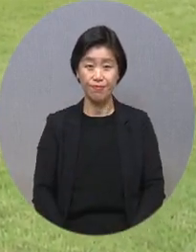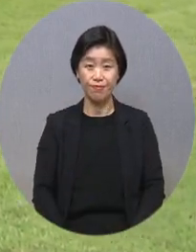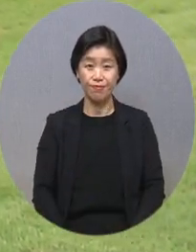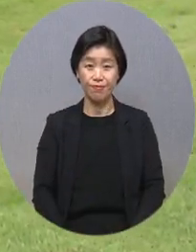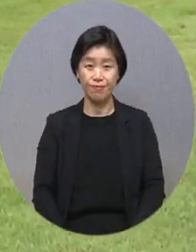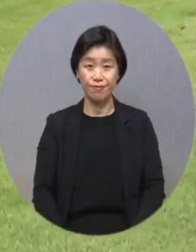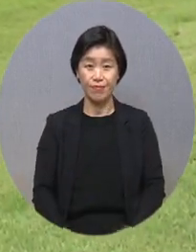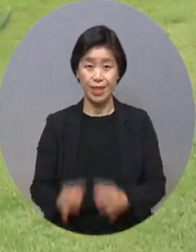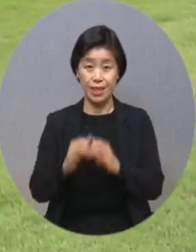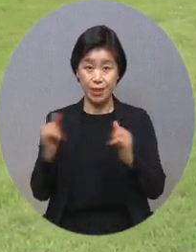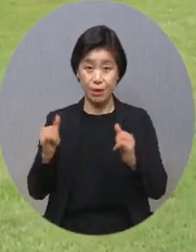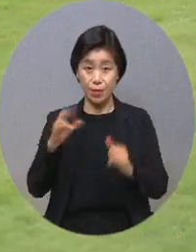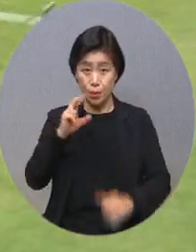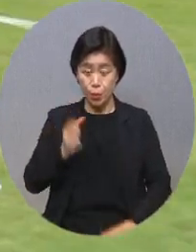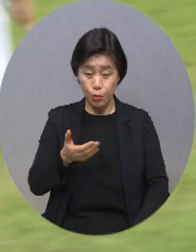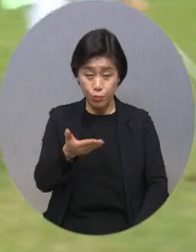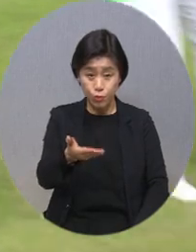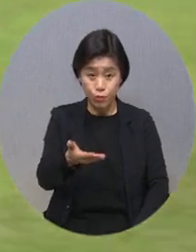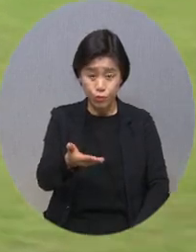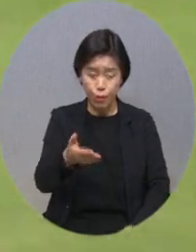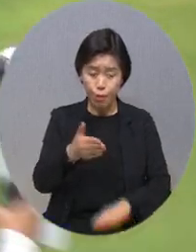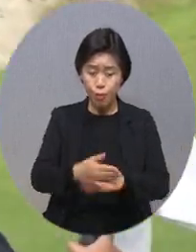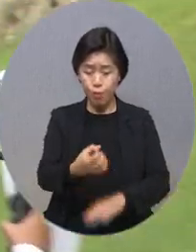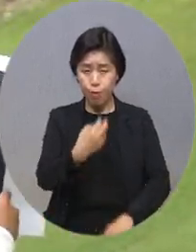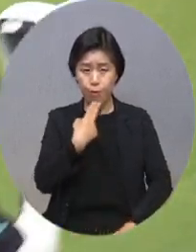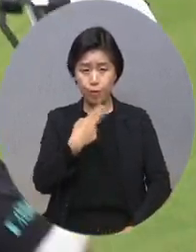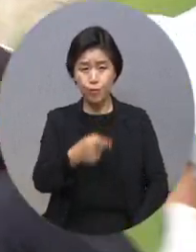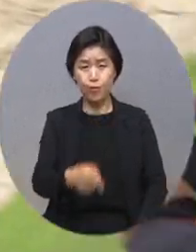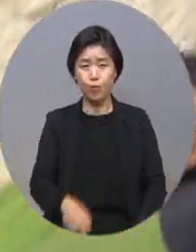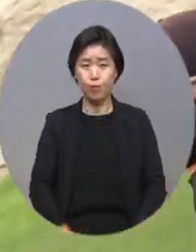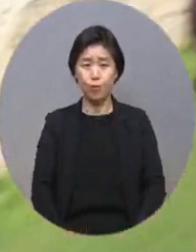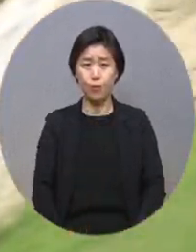사람이 볼을 주면 고마운 줄 알아야지.